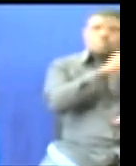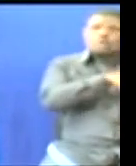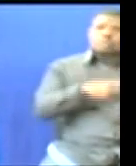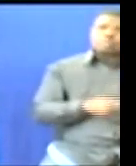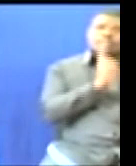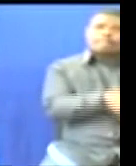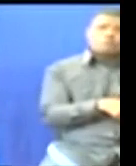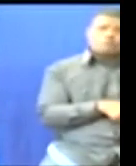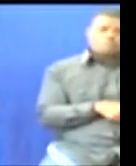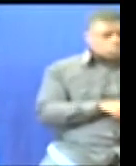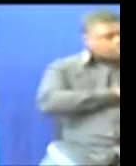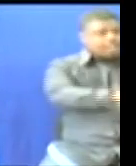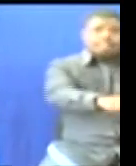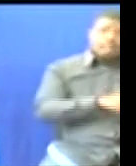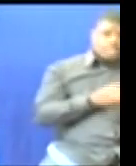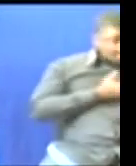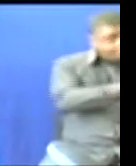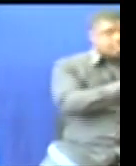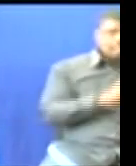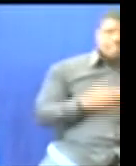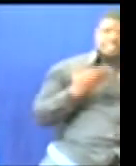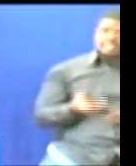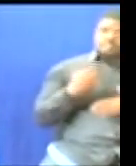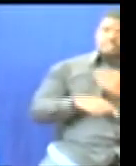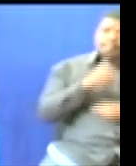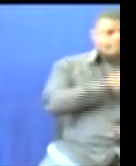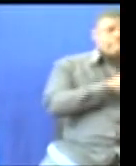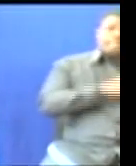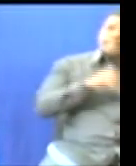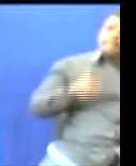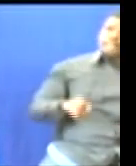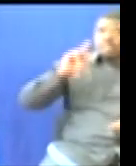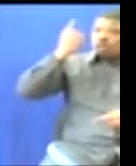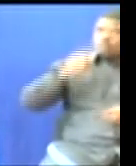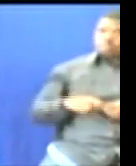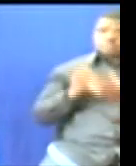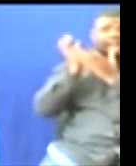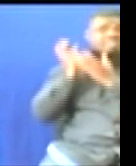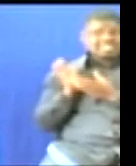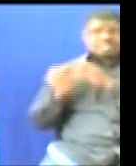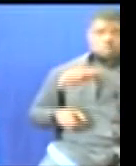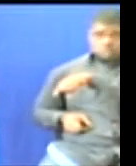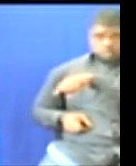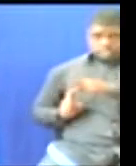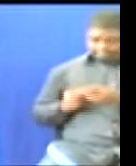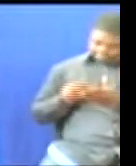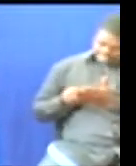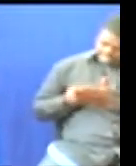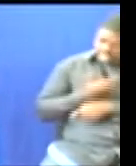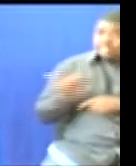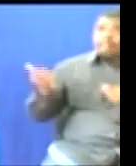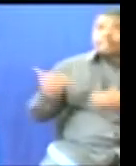pale, wanalipia, wanapita. Sasa twendeni katika mfumo wa PPP ili kupunguza mzigo, na hizi fedha nyingine zitakazopatikana, mheshimiwa naibu